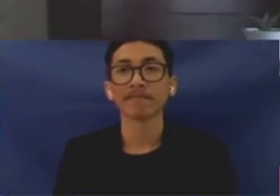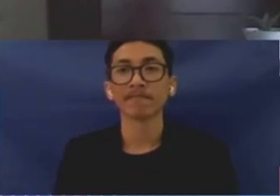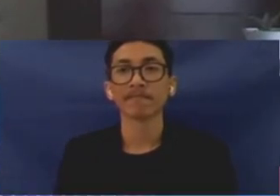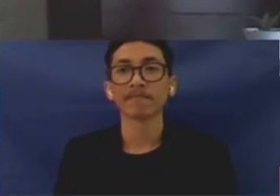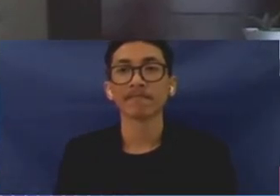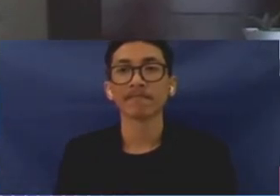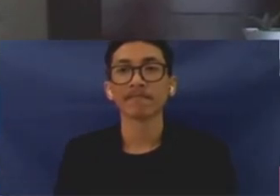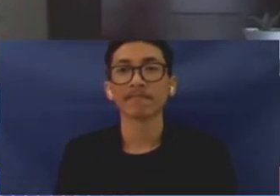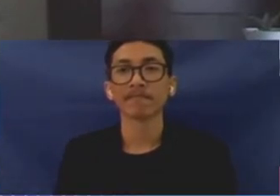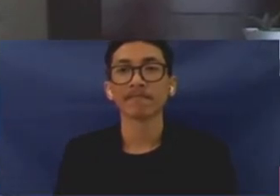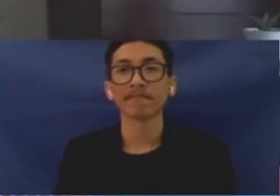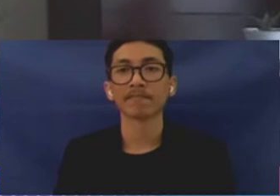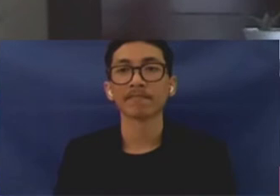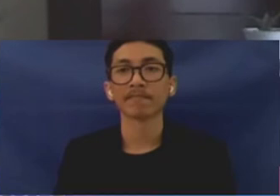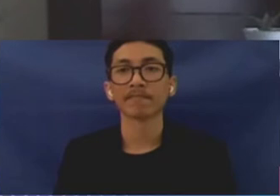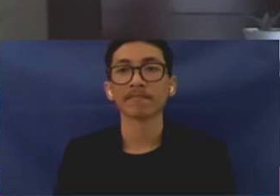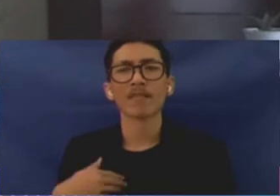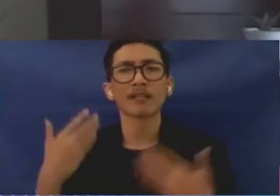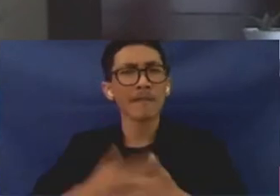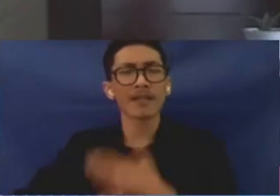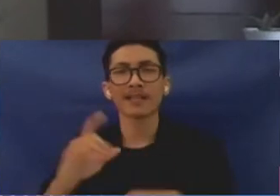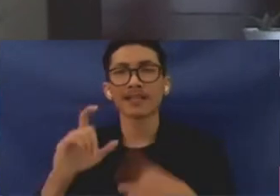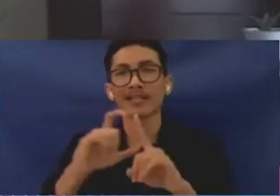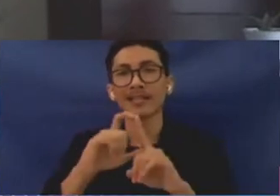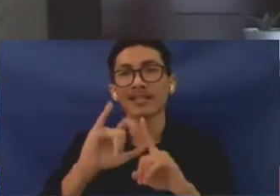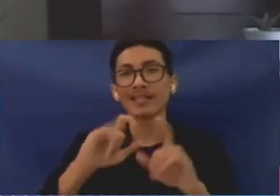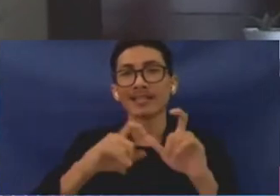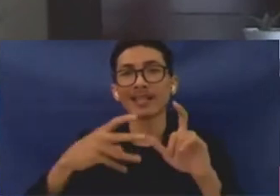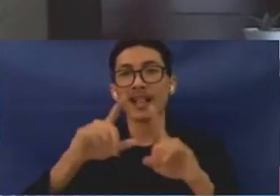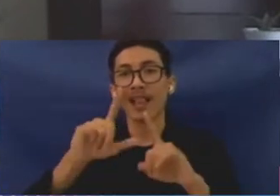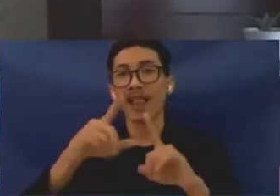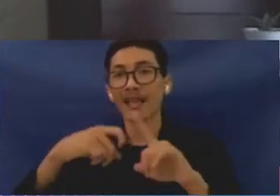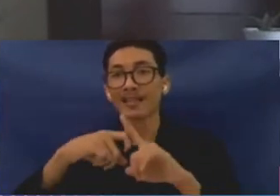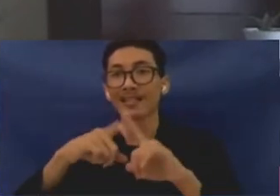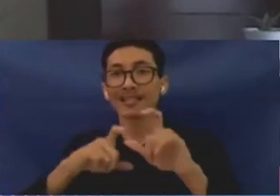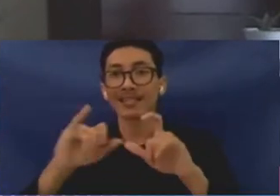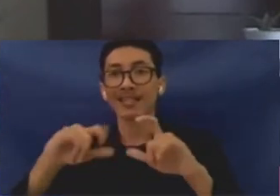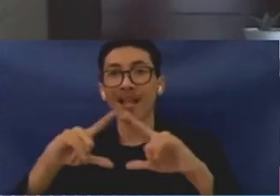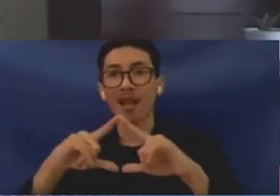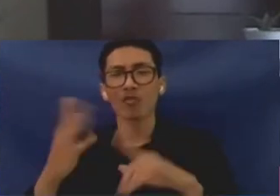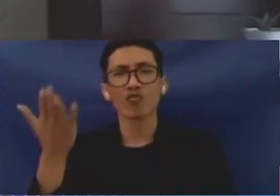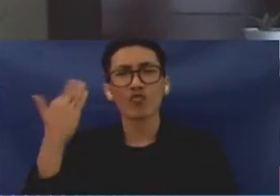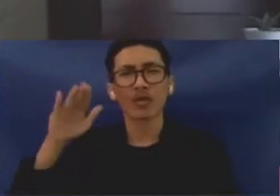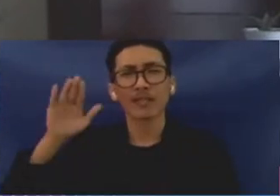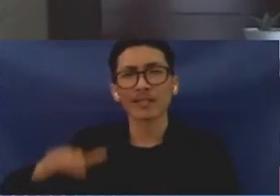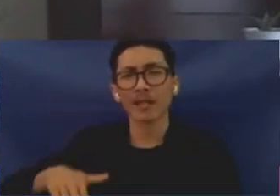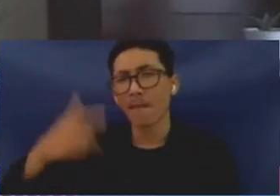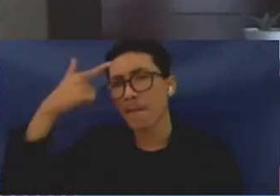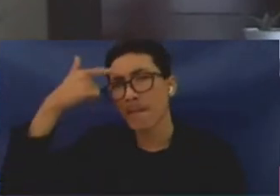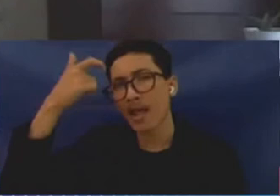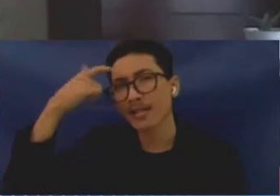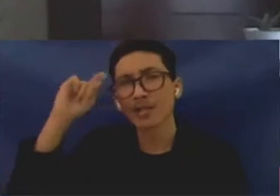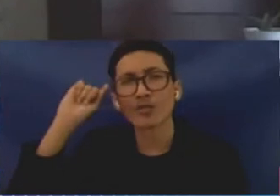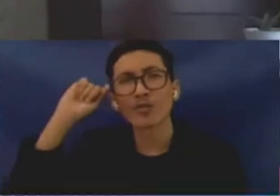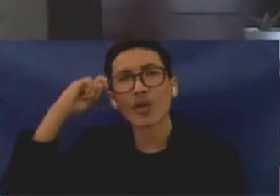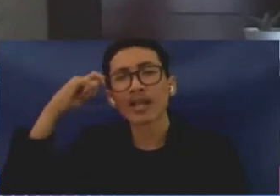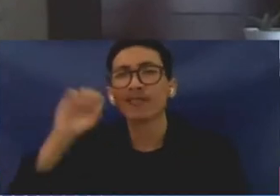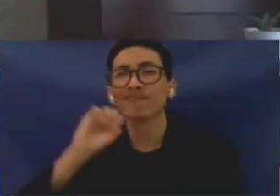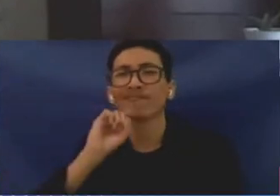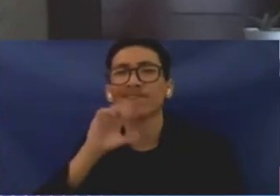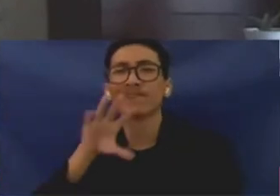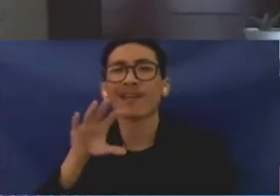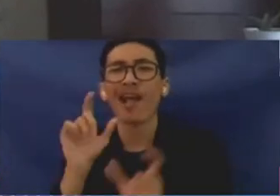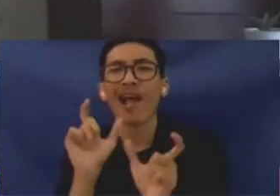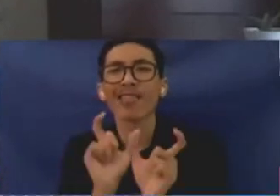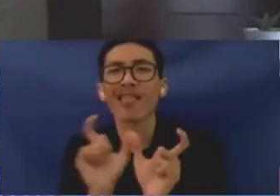itu saat saya kecil, saya mengalami kesulitan mengucapkan kata-kata. Biasanya orang